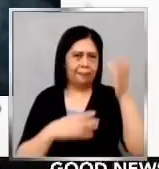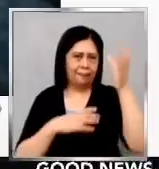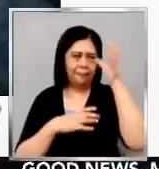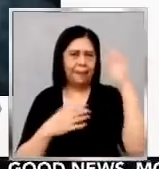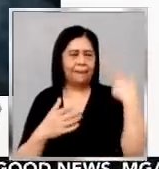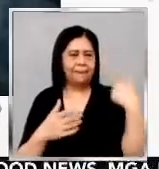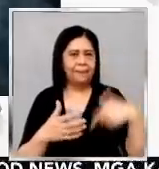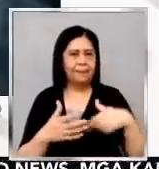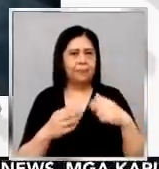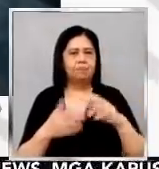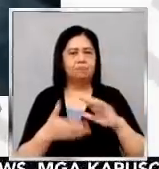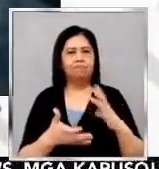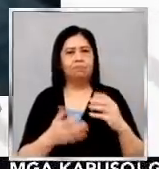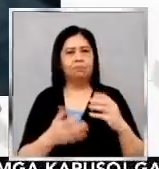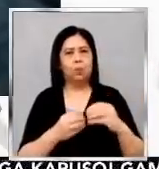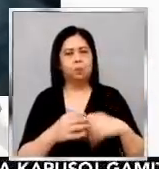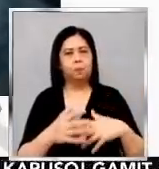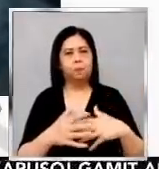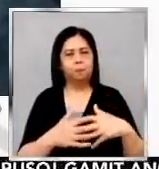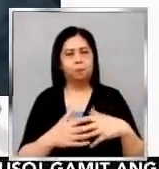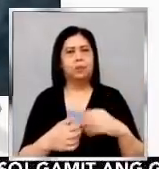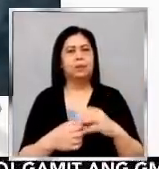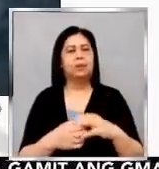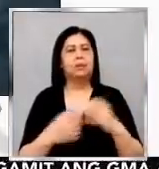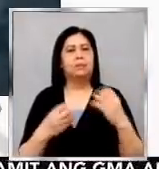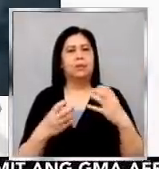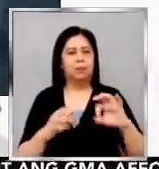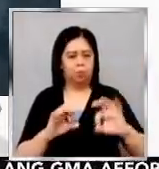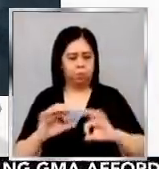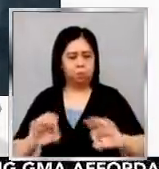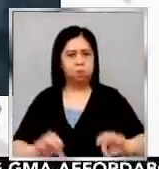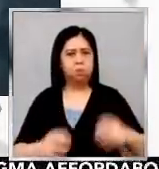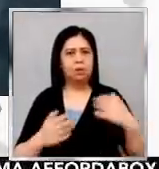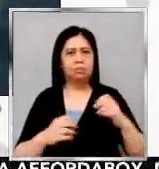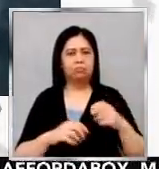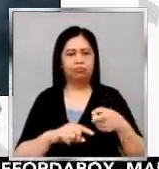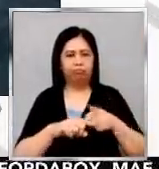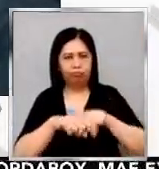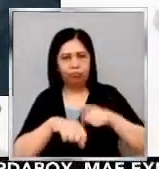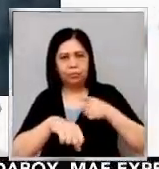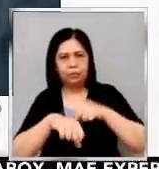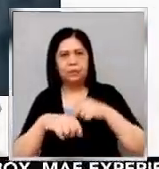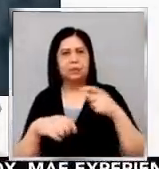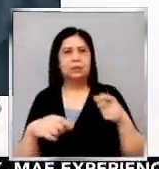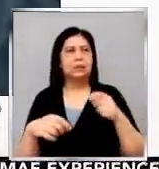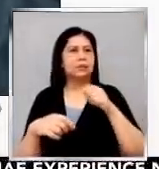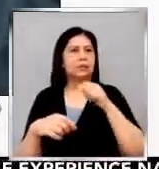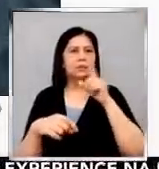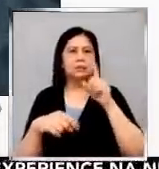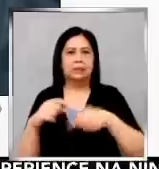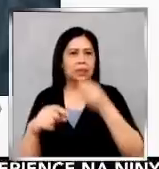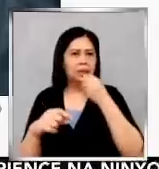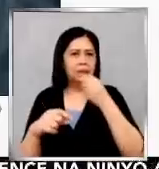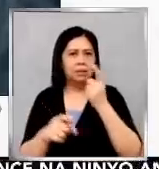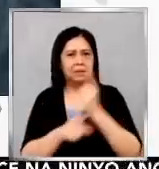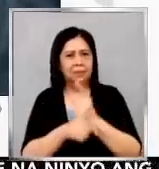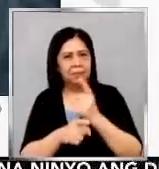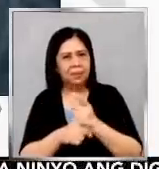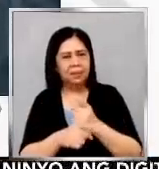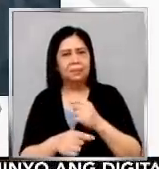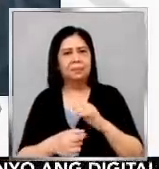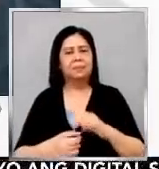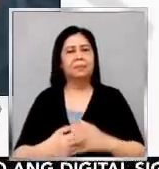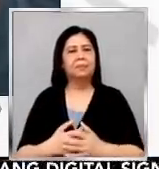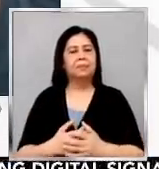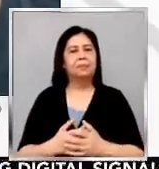yung lymph nodes. Madami ng bukol. Hindi na siya nakakakain ng maayos.